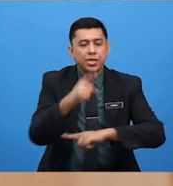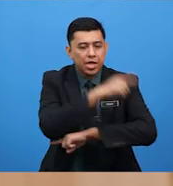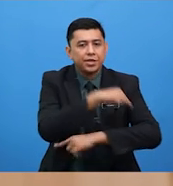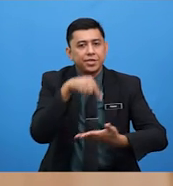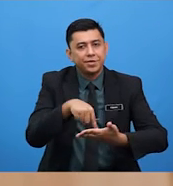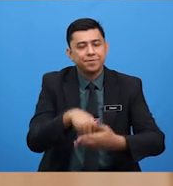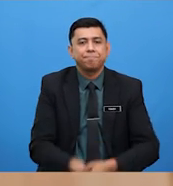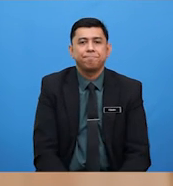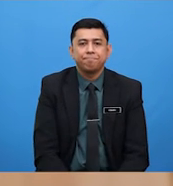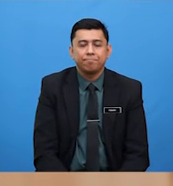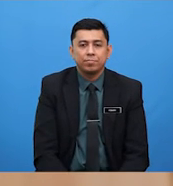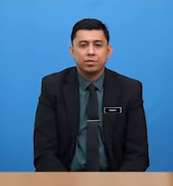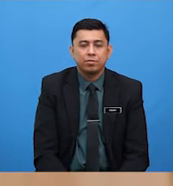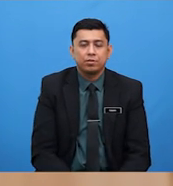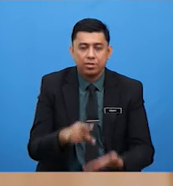ini.